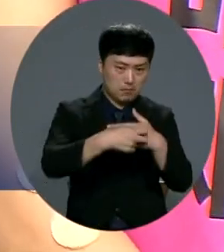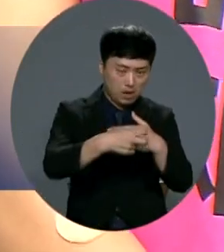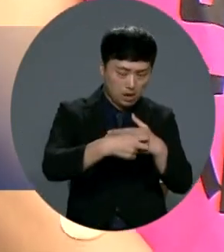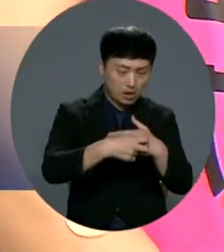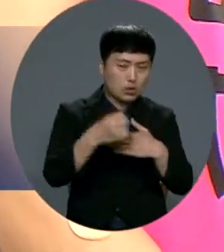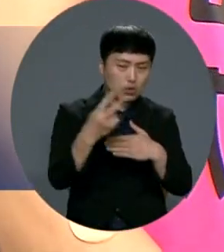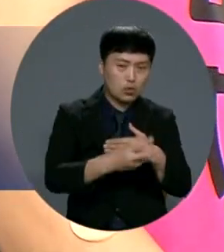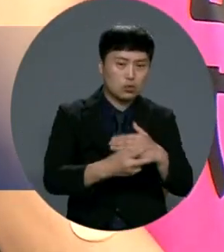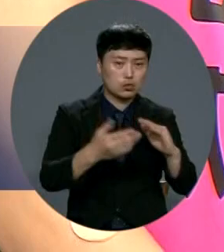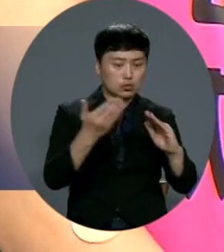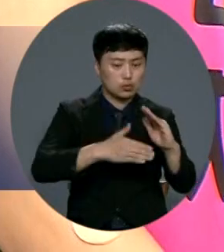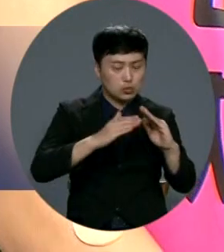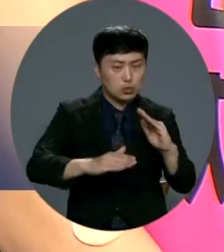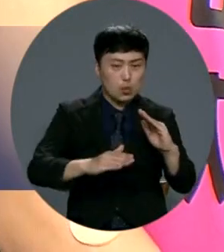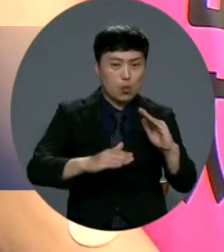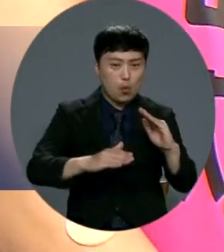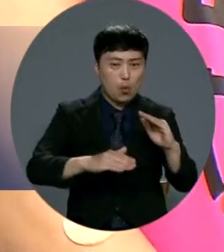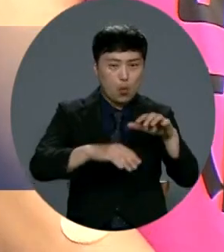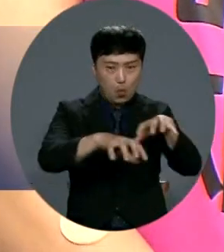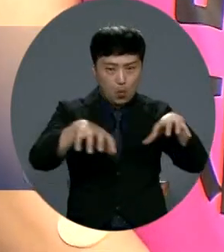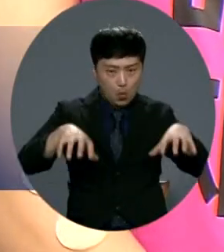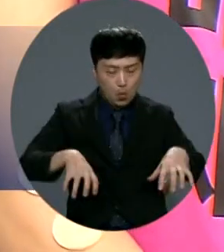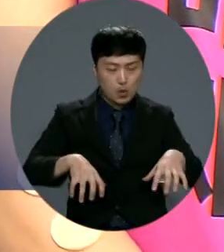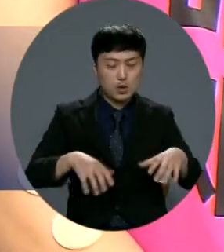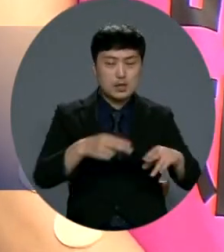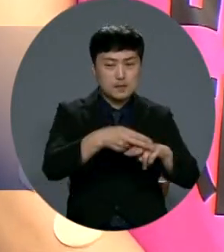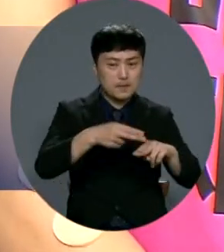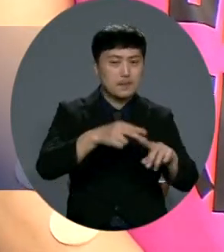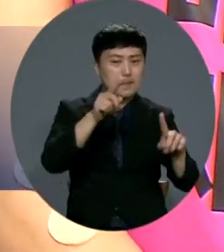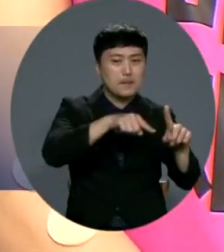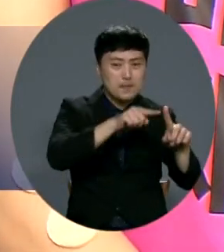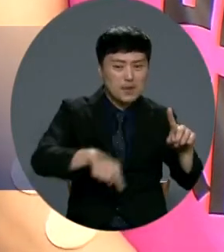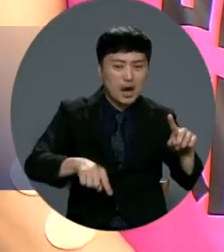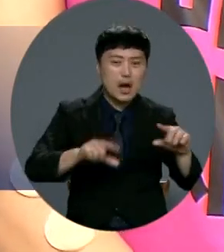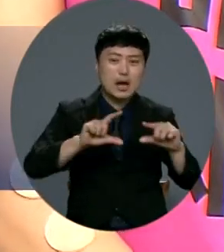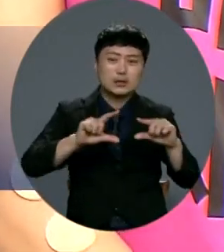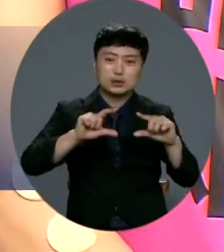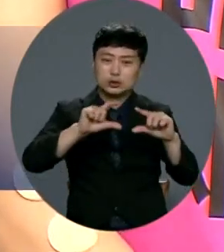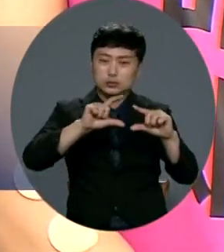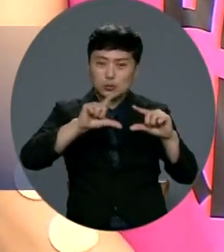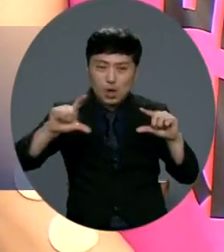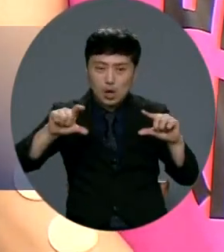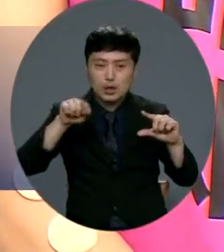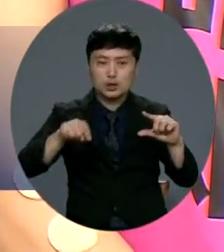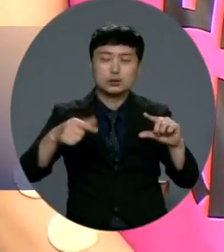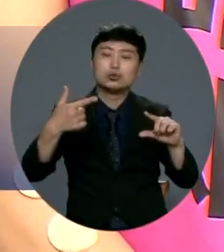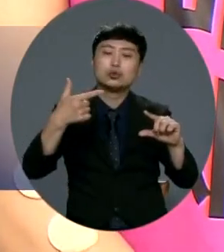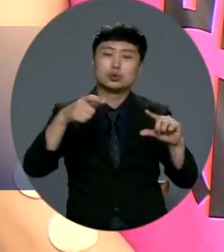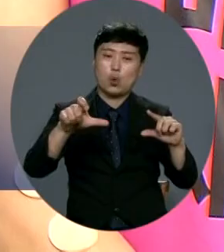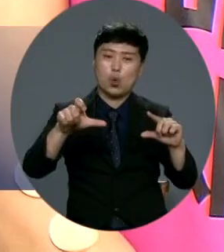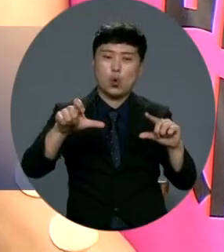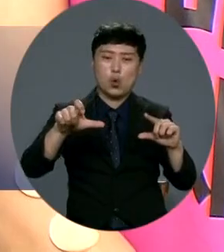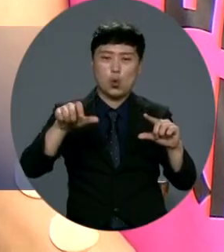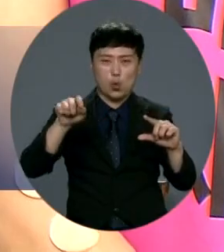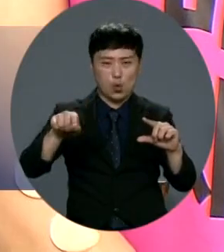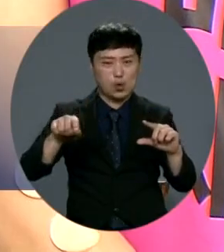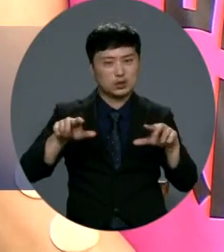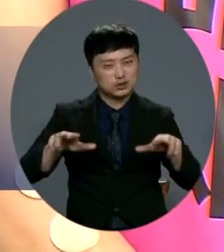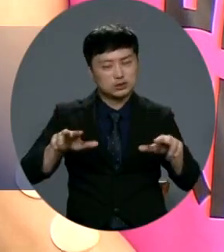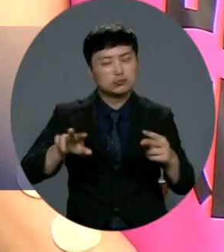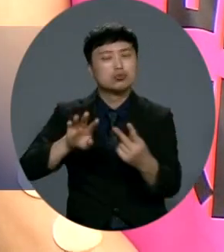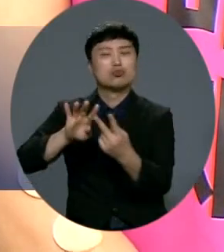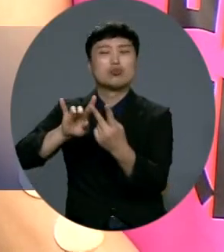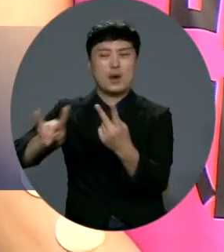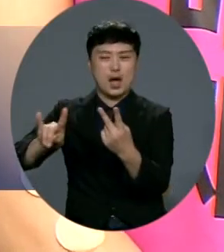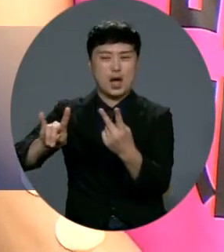병원이라든지 주유 공공기관들은 조리인력 이런 일명당 급식 인원이 65명인 것에 비하면